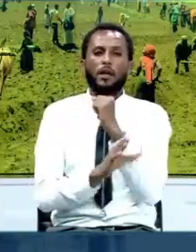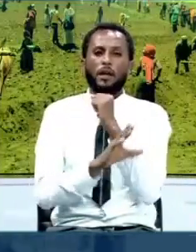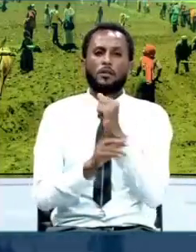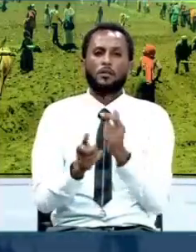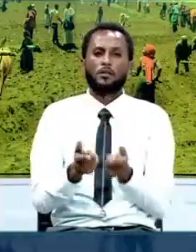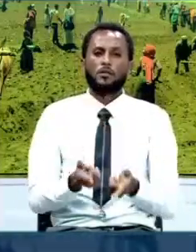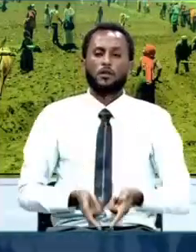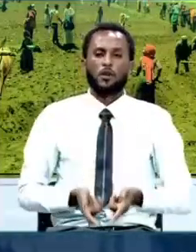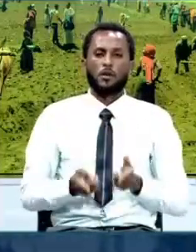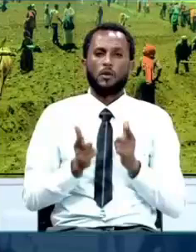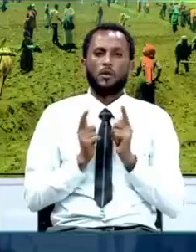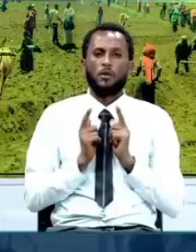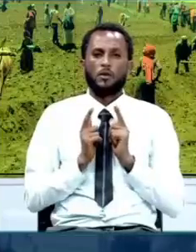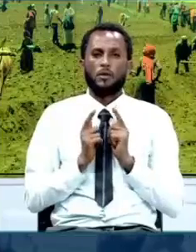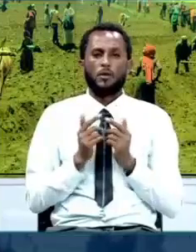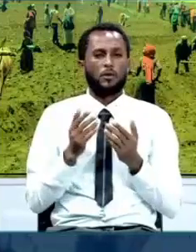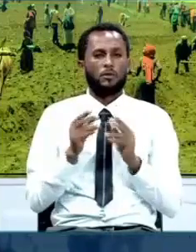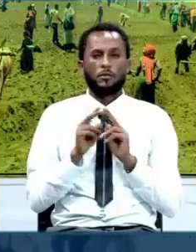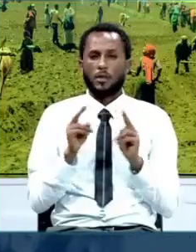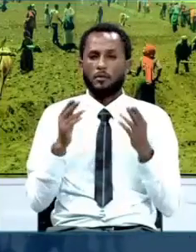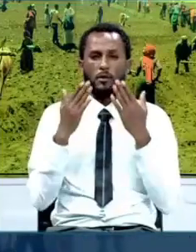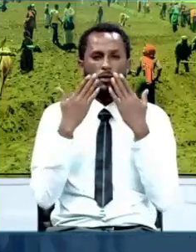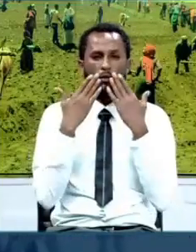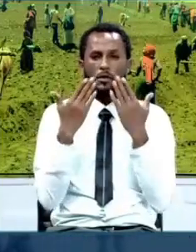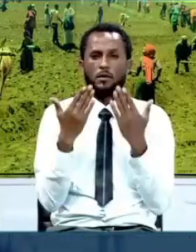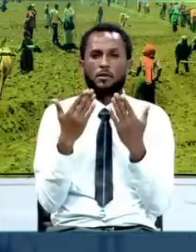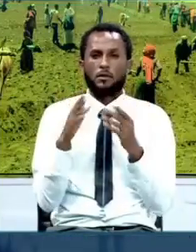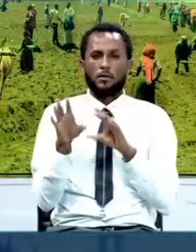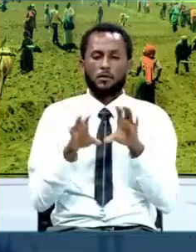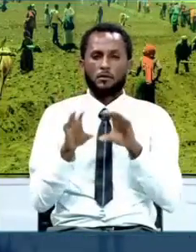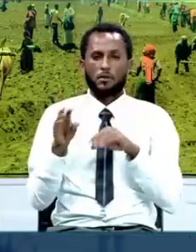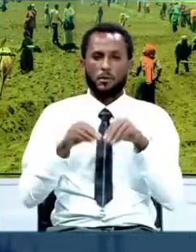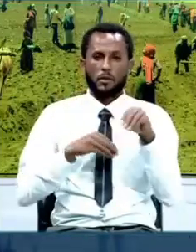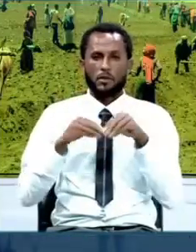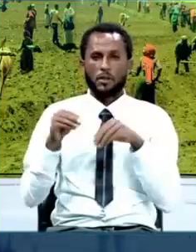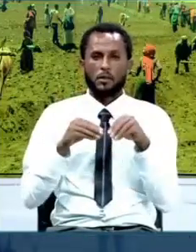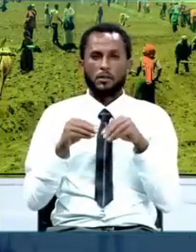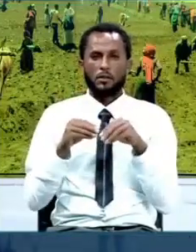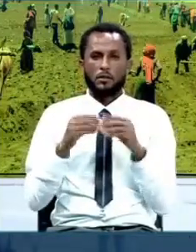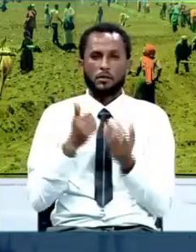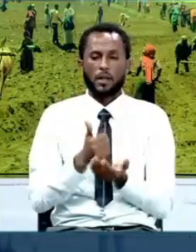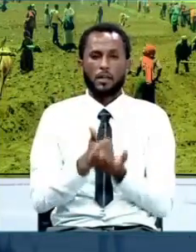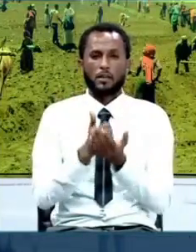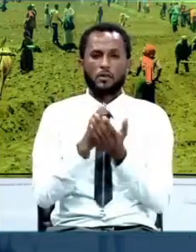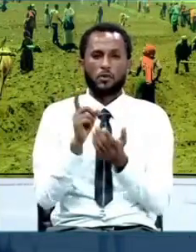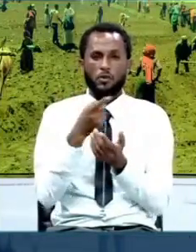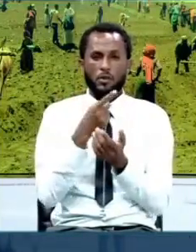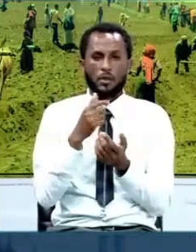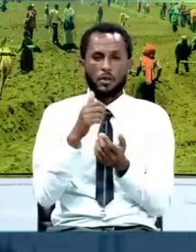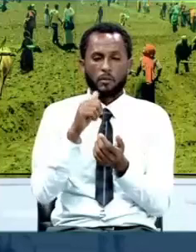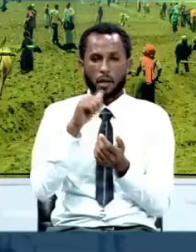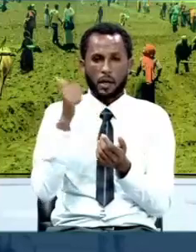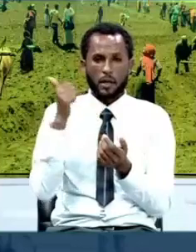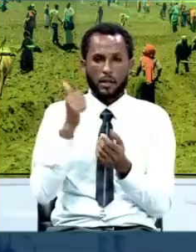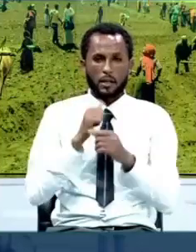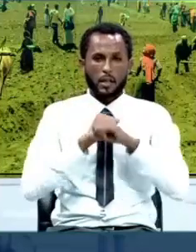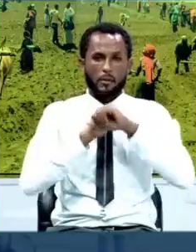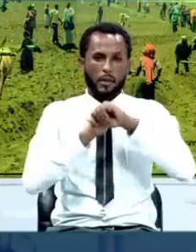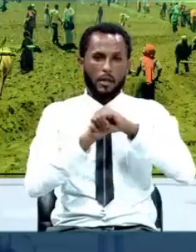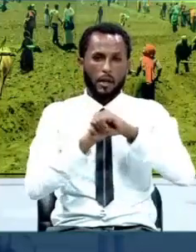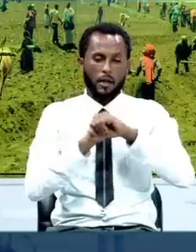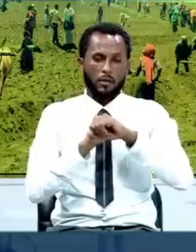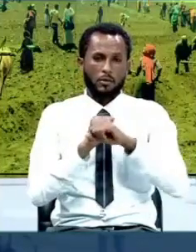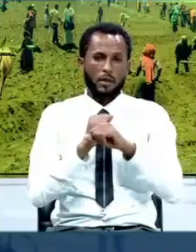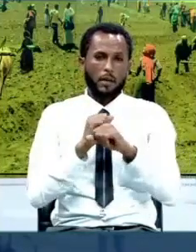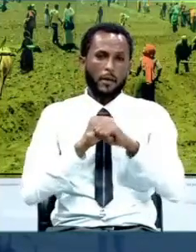ማለት እዩ እና ቴንኪዩ ብጣዕሚ ዝገብርበሎም ምንቅስቃሳት ብሓገዝ ይኹን ብካሊእ ናይ ምክልኻል ይኹን ናይ